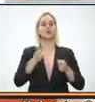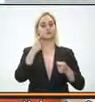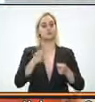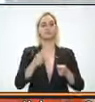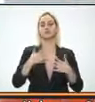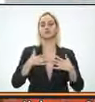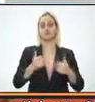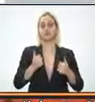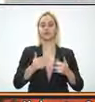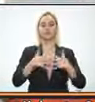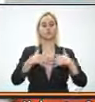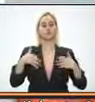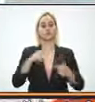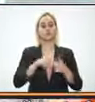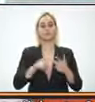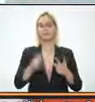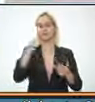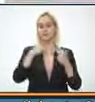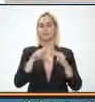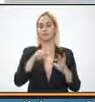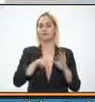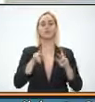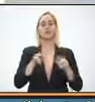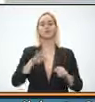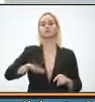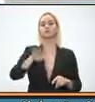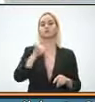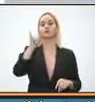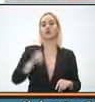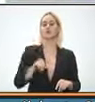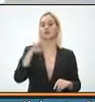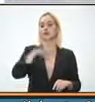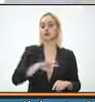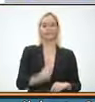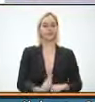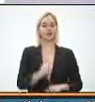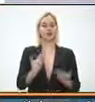olmak üzere sağlık, güvenlik, beslenme gibi tüm haklardan